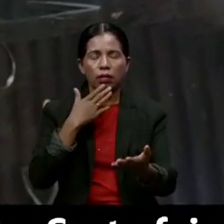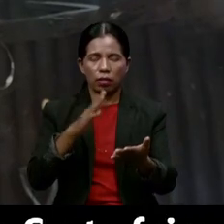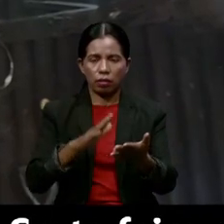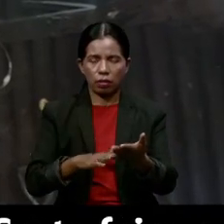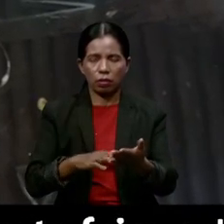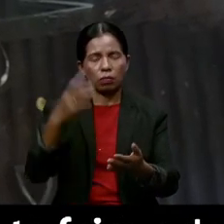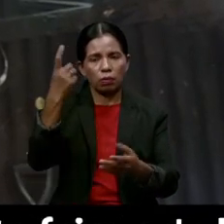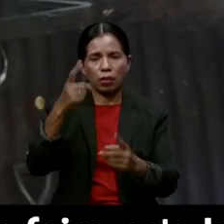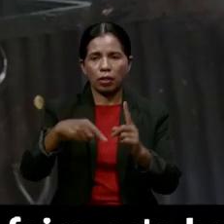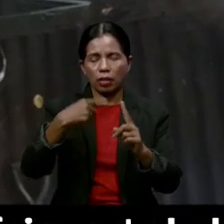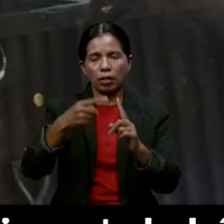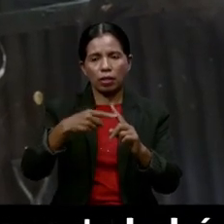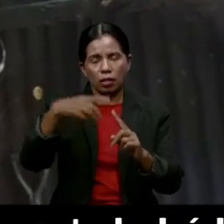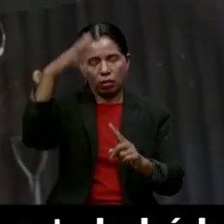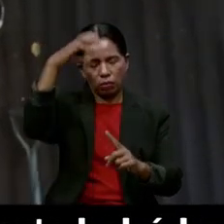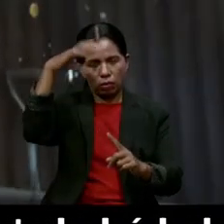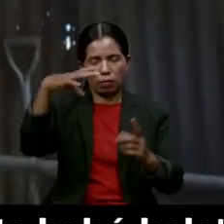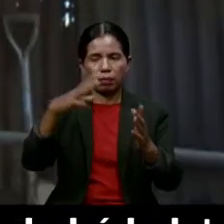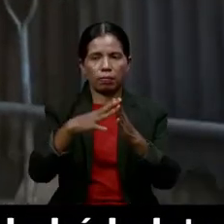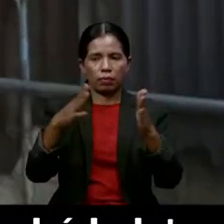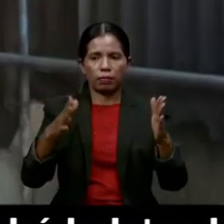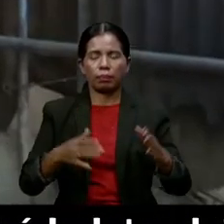hira udan bota acontece.